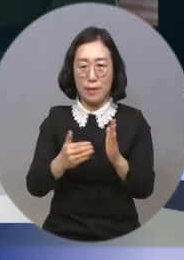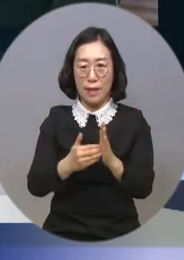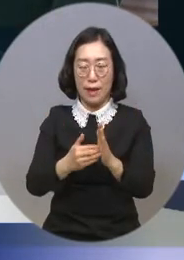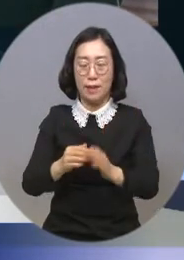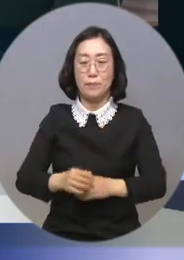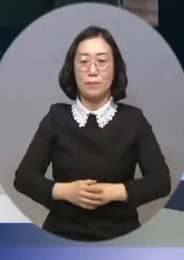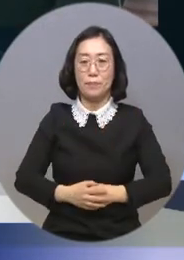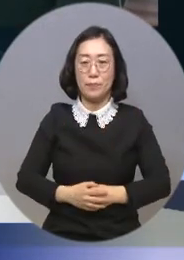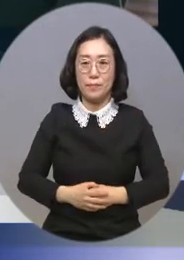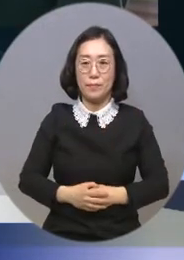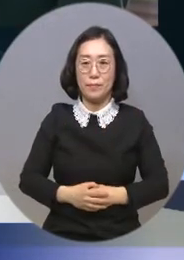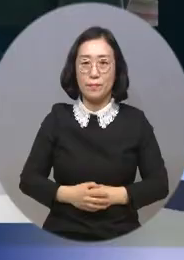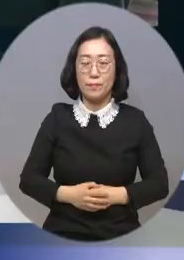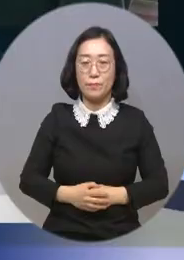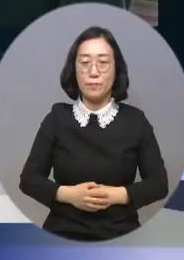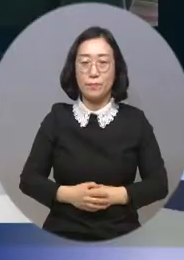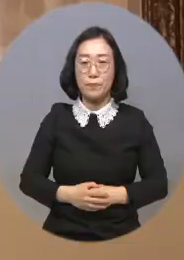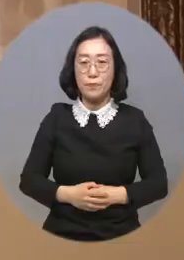기자가 만나봤습니다.